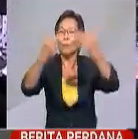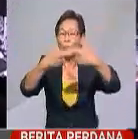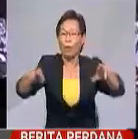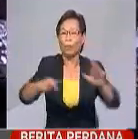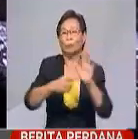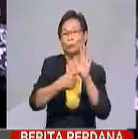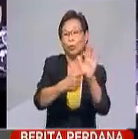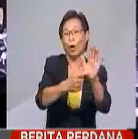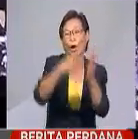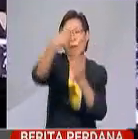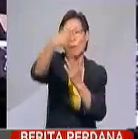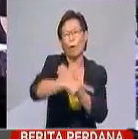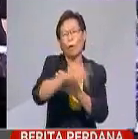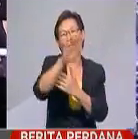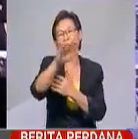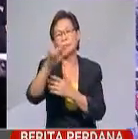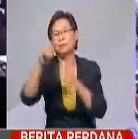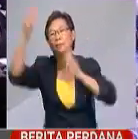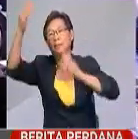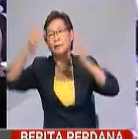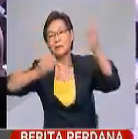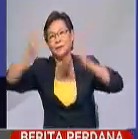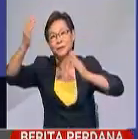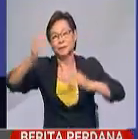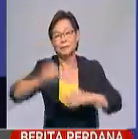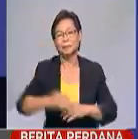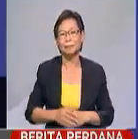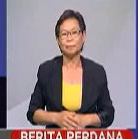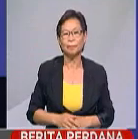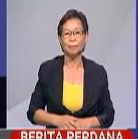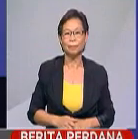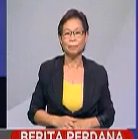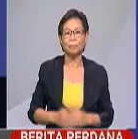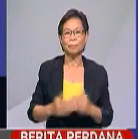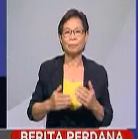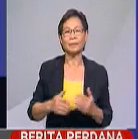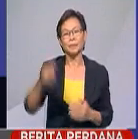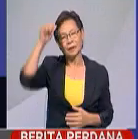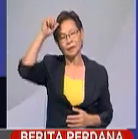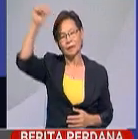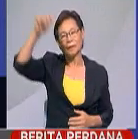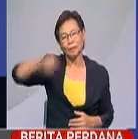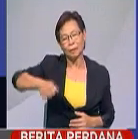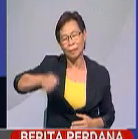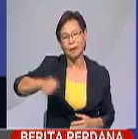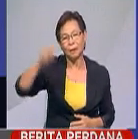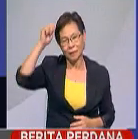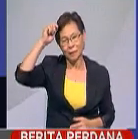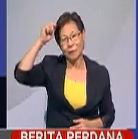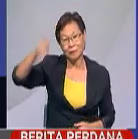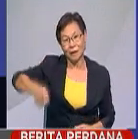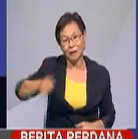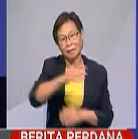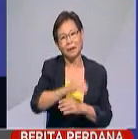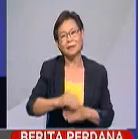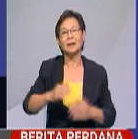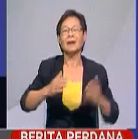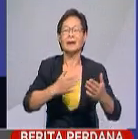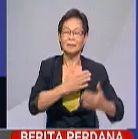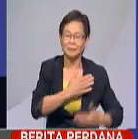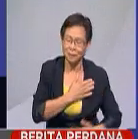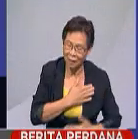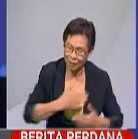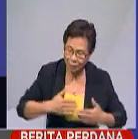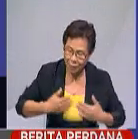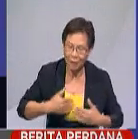pelancaran demonstrasi projek 5G Malaysia. Warahmatullahi wabarakatuh dan salam sejahtera. Yang Amat